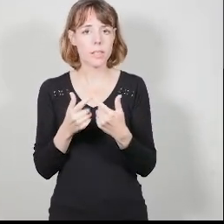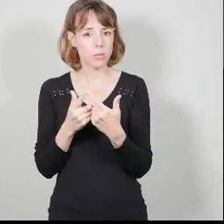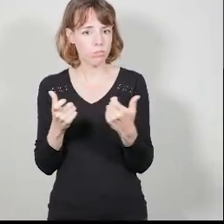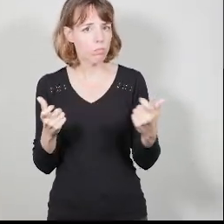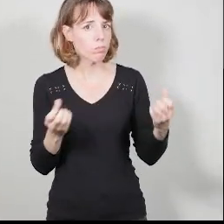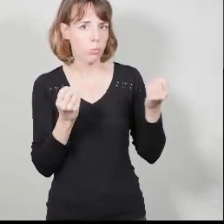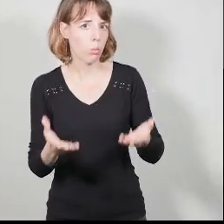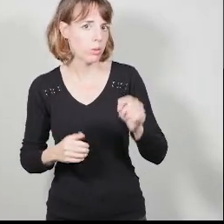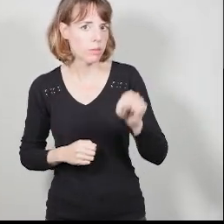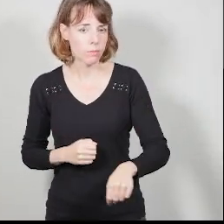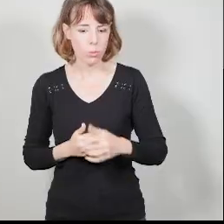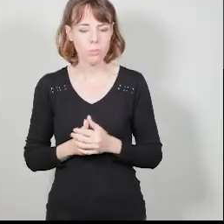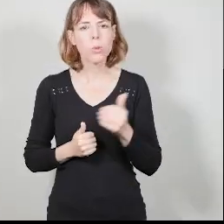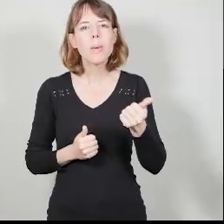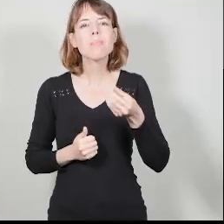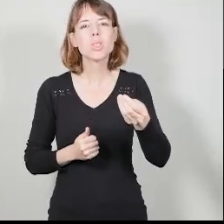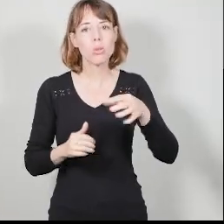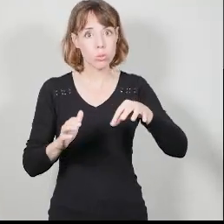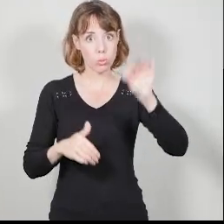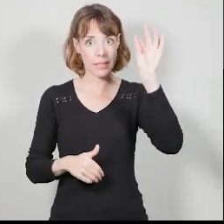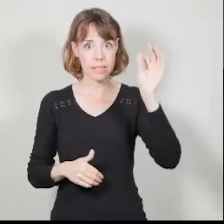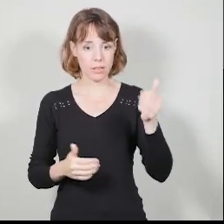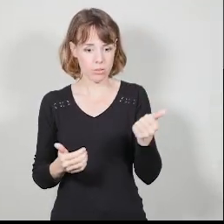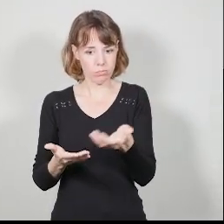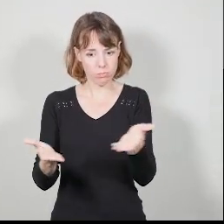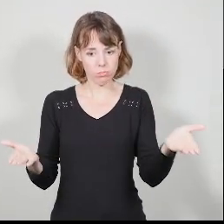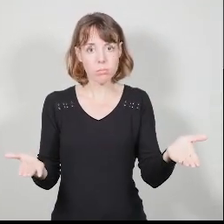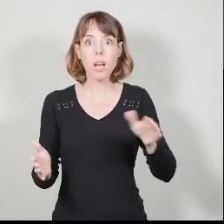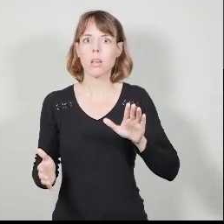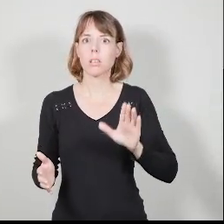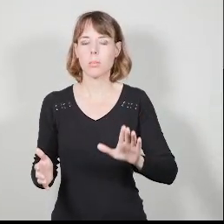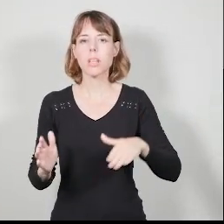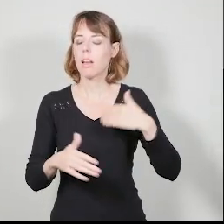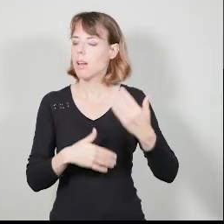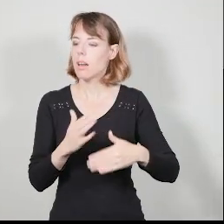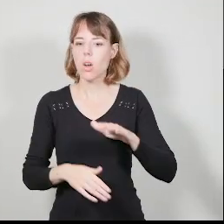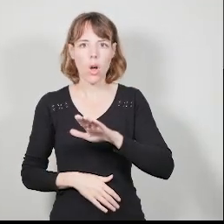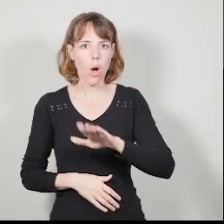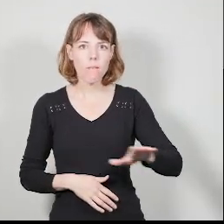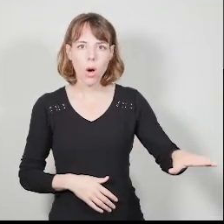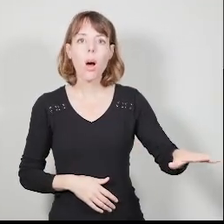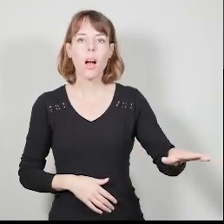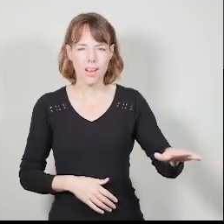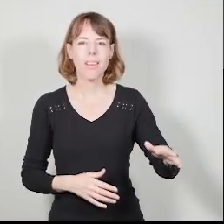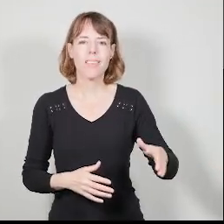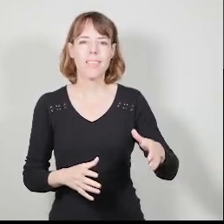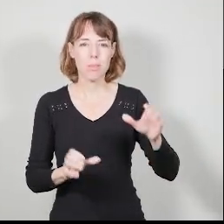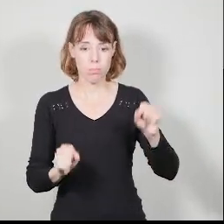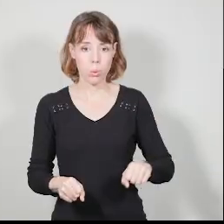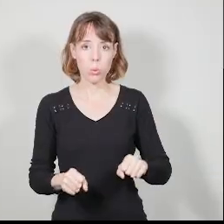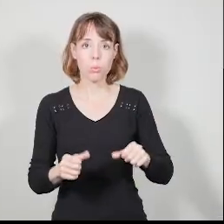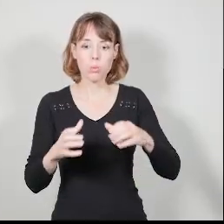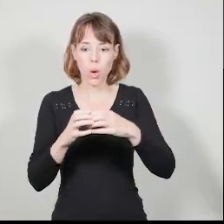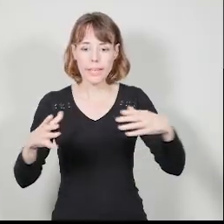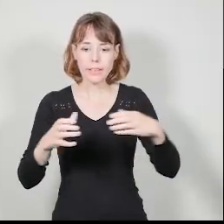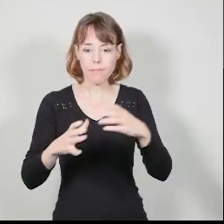de leur faire choisir aussi. Et c'est ainsi en fait que l'enfant est amené progressivement à participer à des collectifs de taille